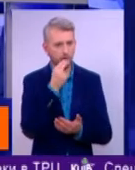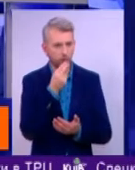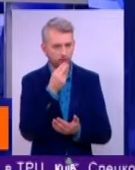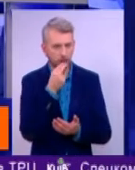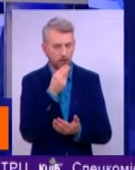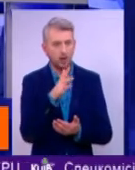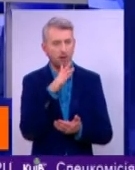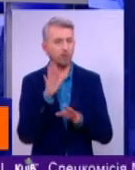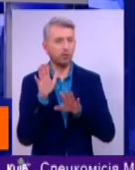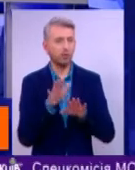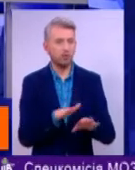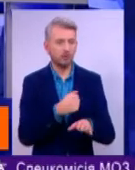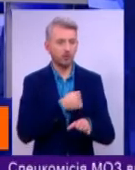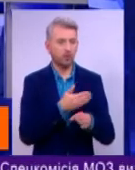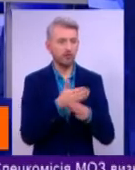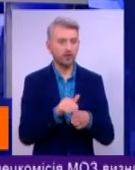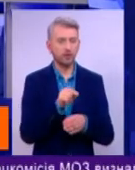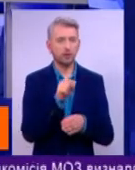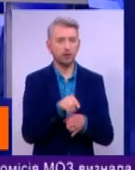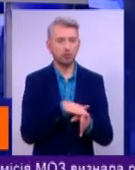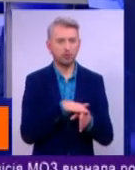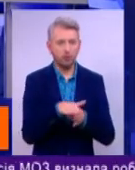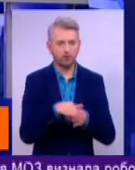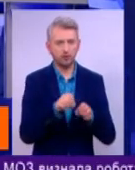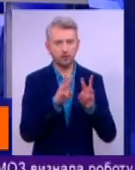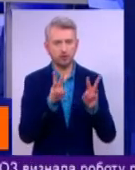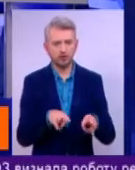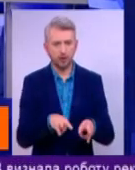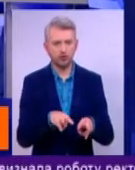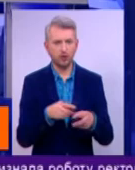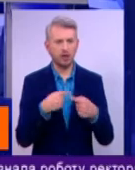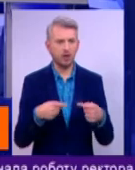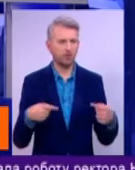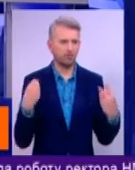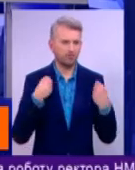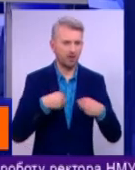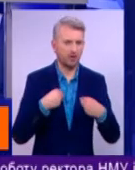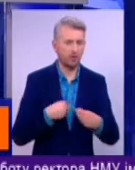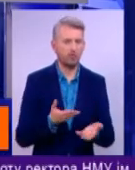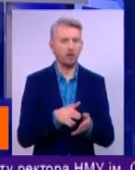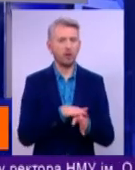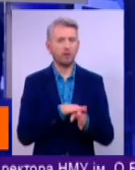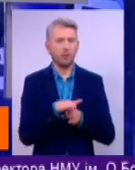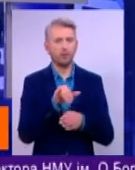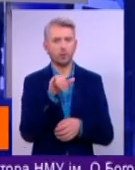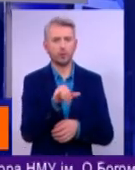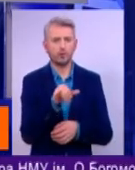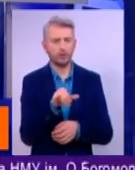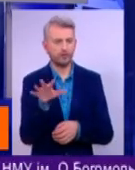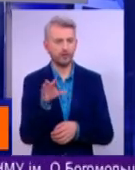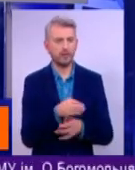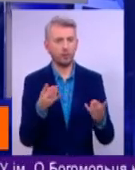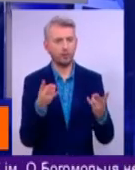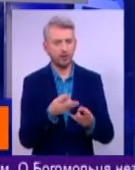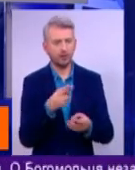при прибутті до військової частини їх повністю забезпечує речовим майном. От, повністю в них все